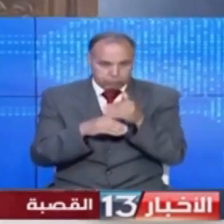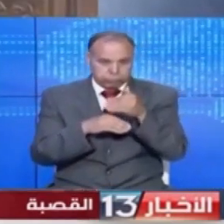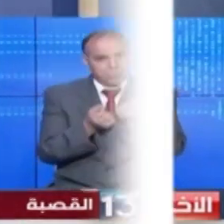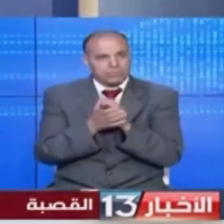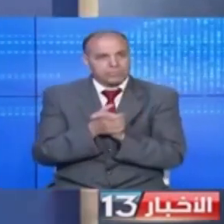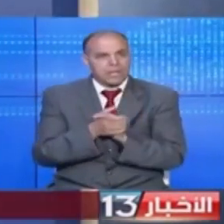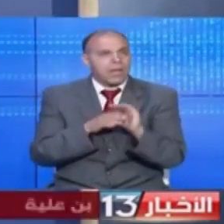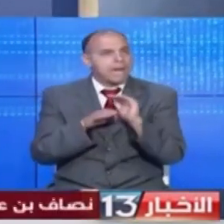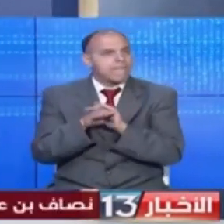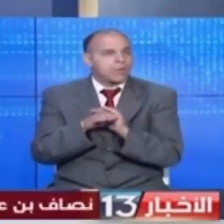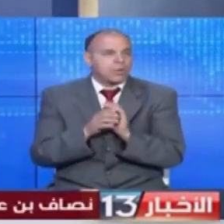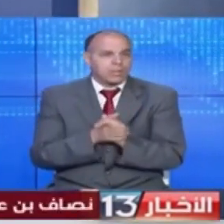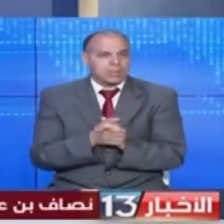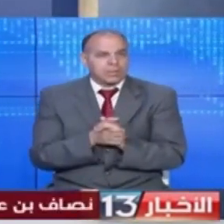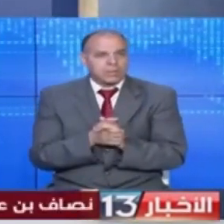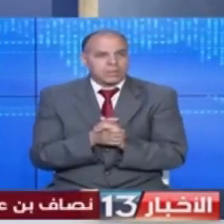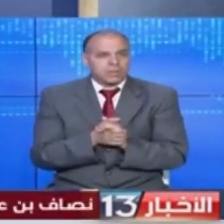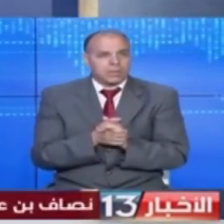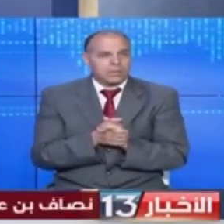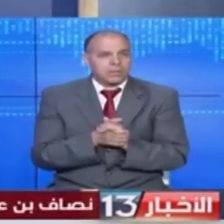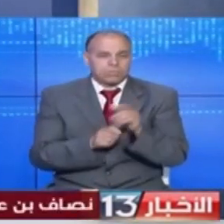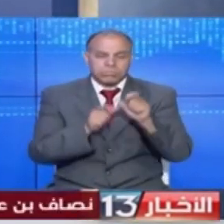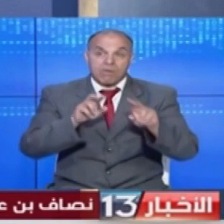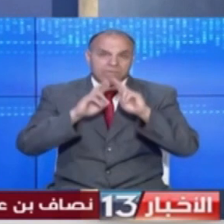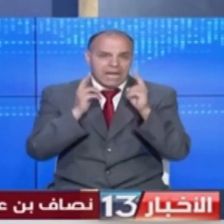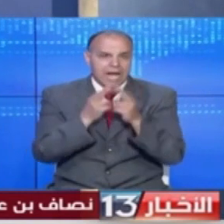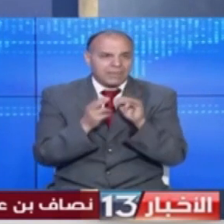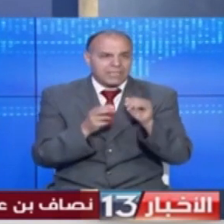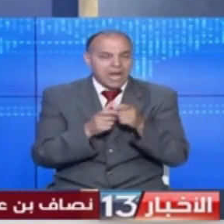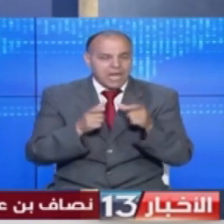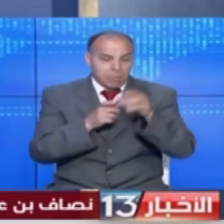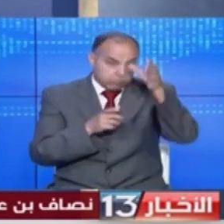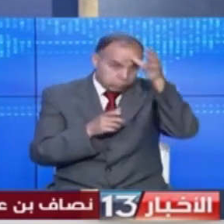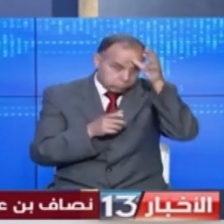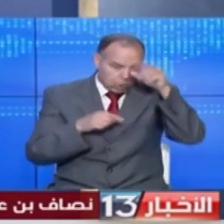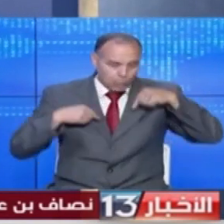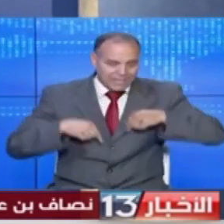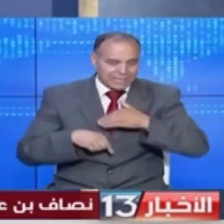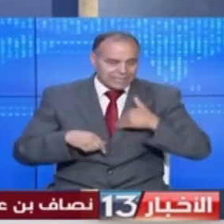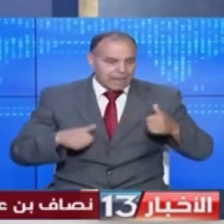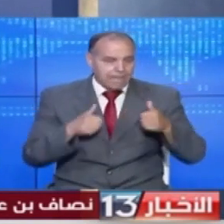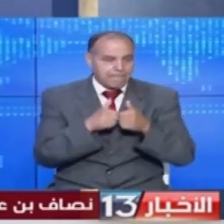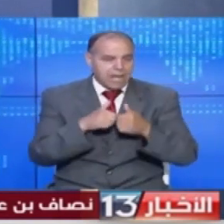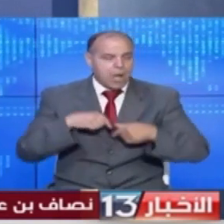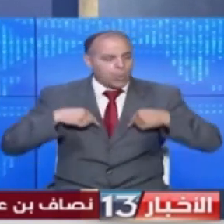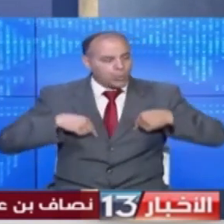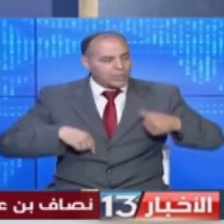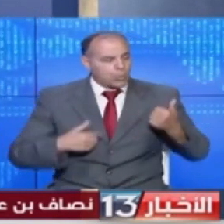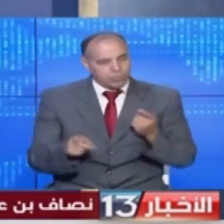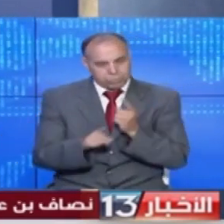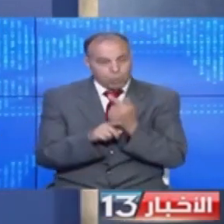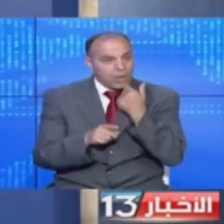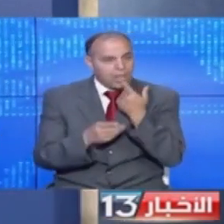في وينضم إلينا إطار عبر سكايب من تونس سليم مدد. الاجتماع الدوري اللي تقوم به اللجنة العلمية لوزارة الصحة مع السيد رئيس الحكومة،